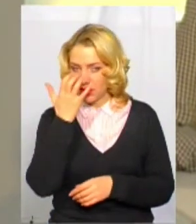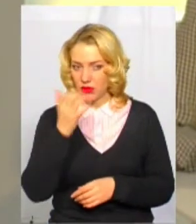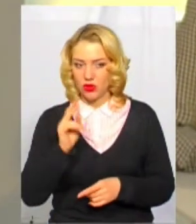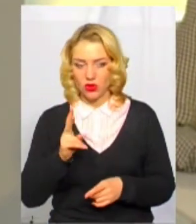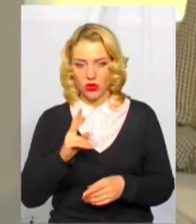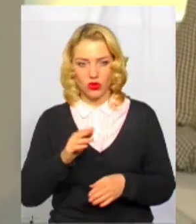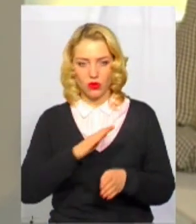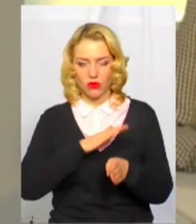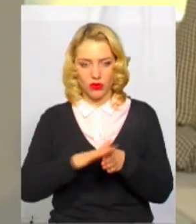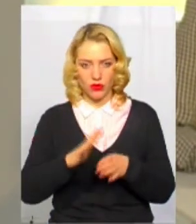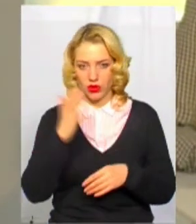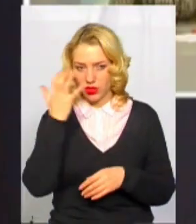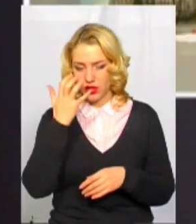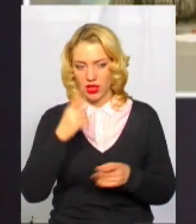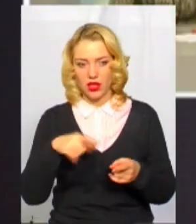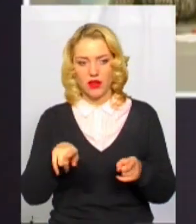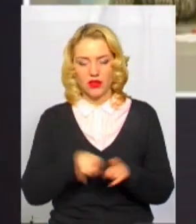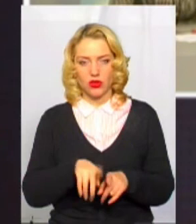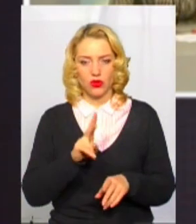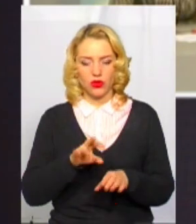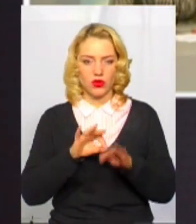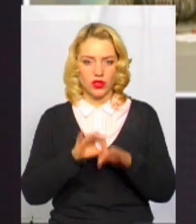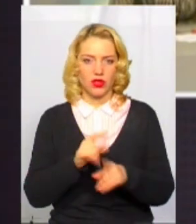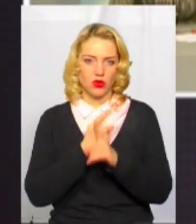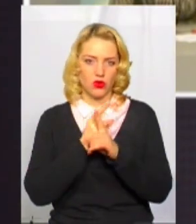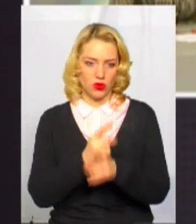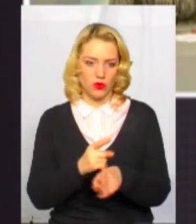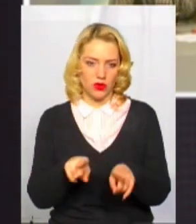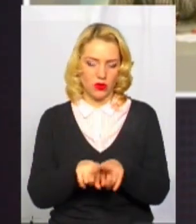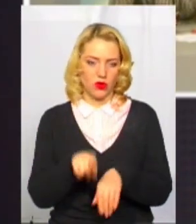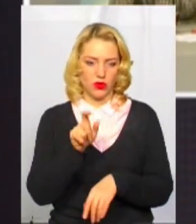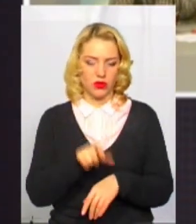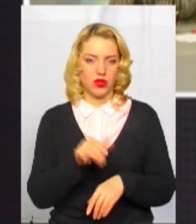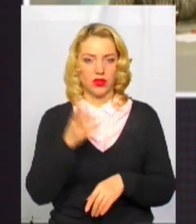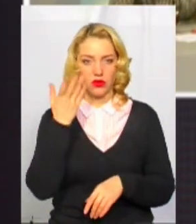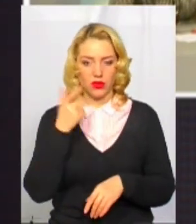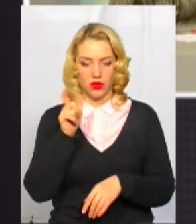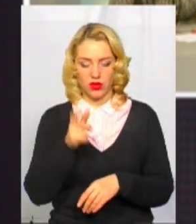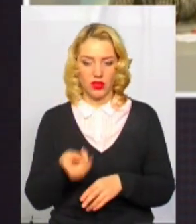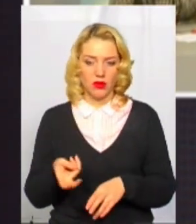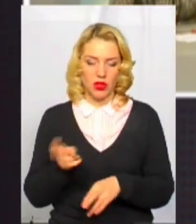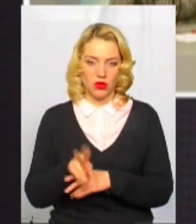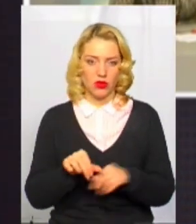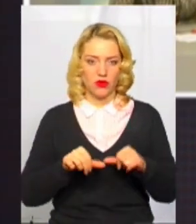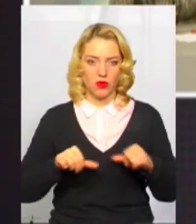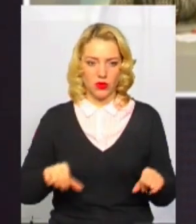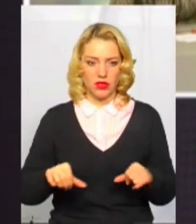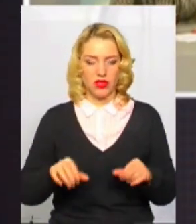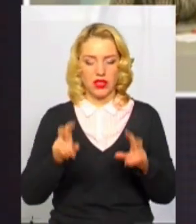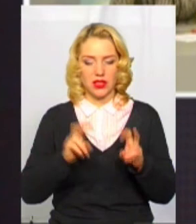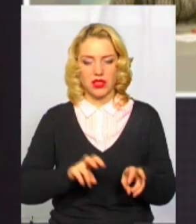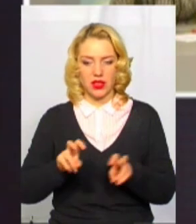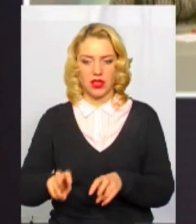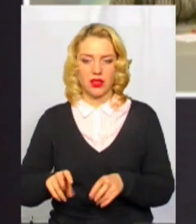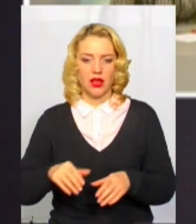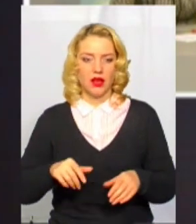тотально незряча, її все рівно хтось здійснював супровід цієї людини. Безумовно. І коли людина приходить, в комісії сидить